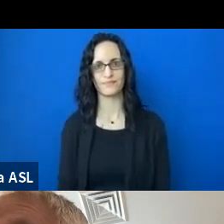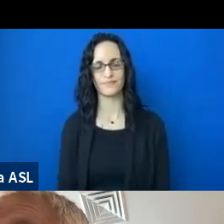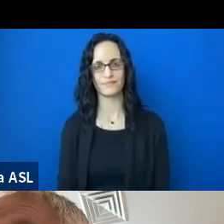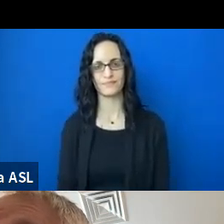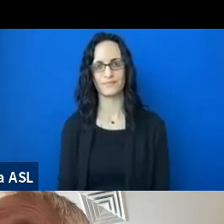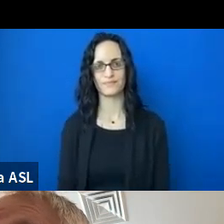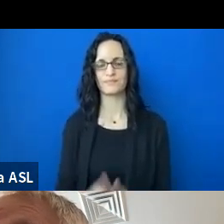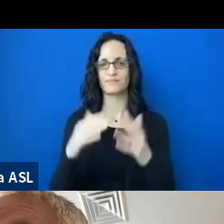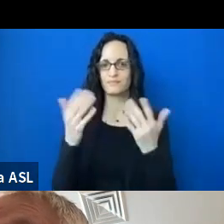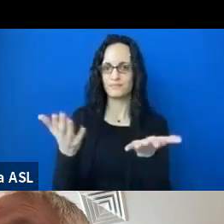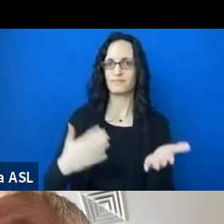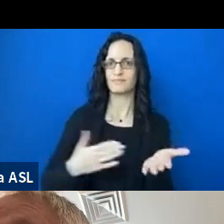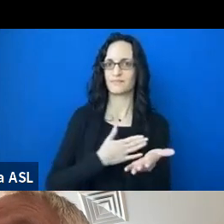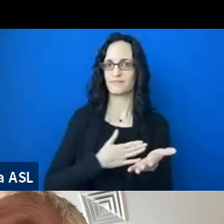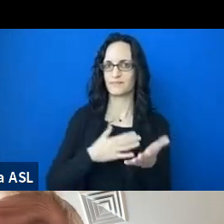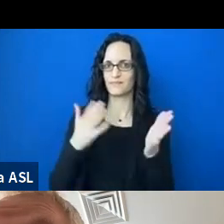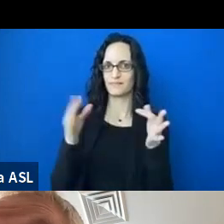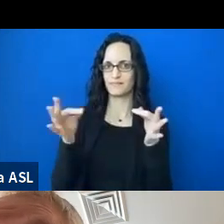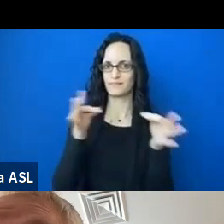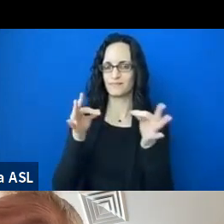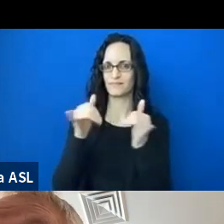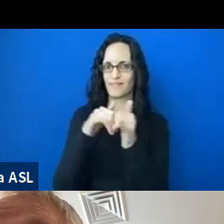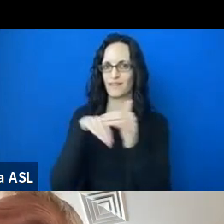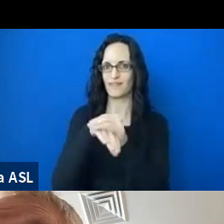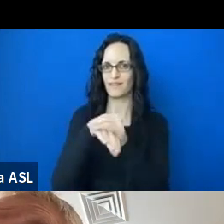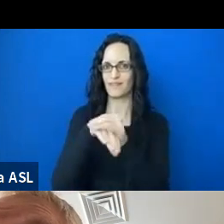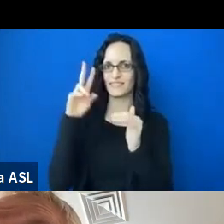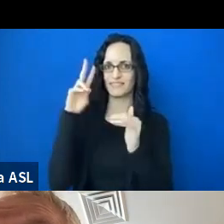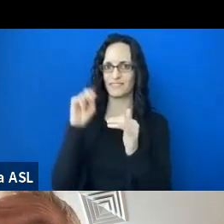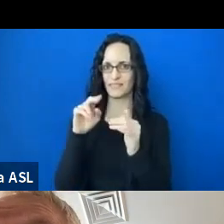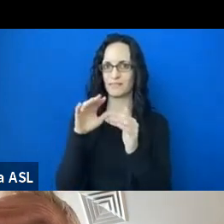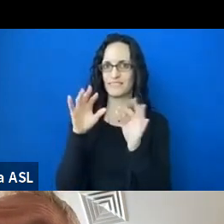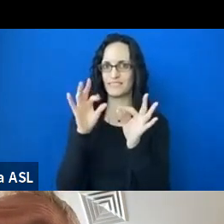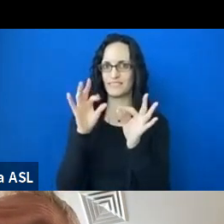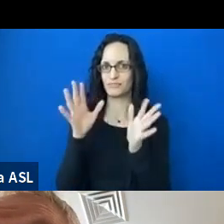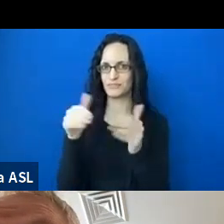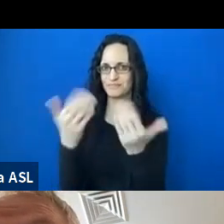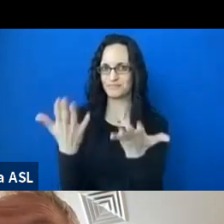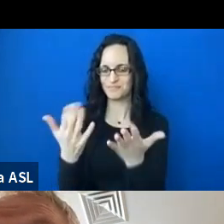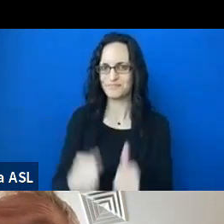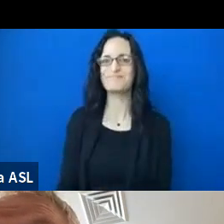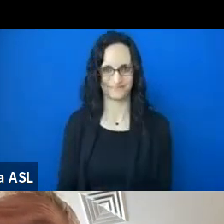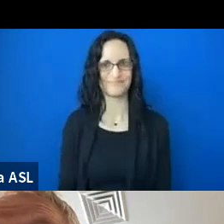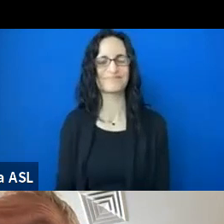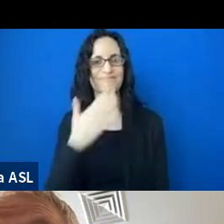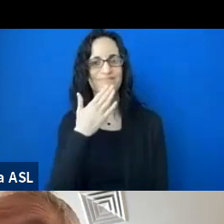Will you please give the Zoom instructions in Vietnamese? Good morning, everyone. My name is